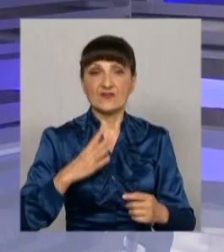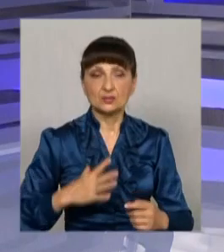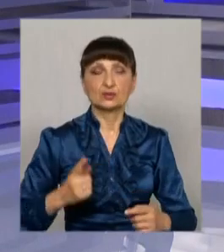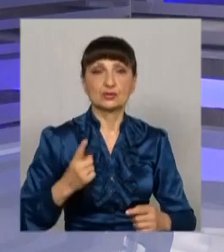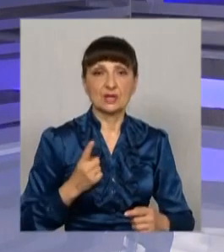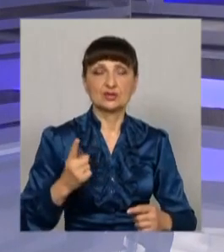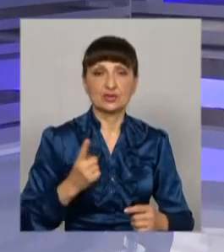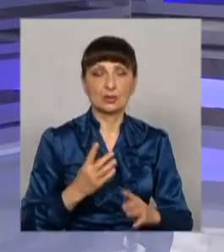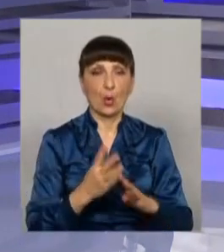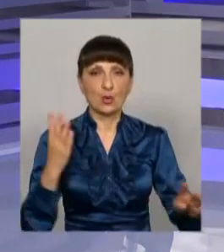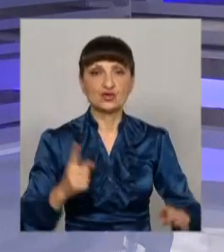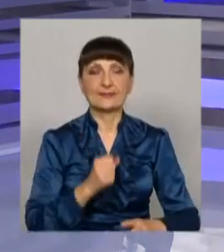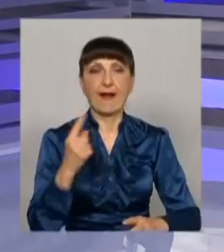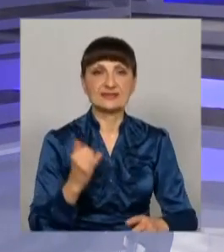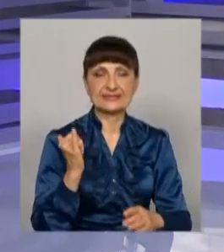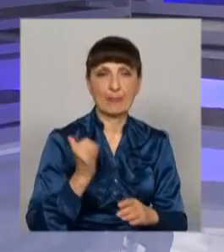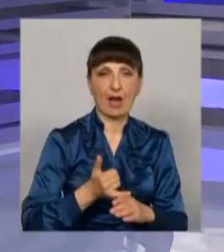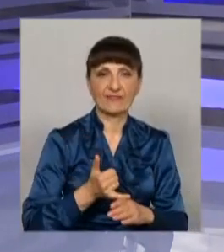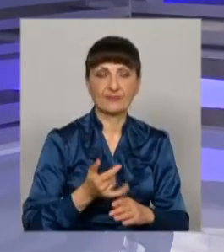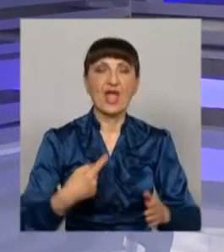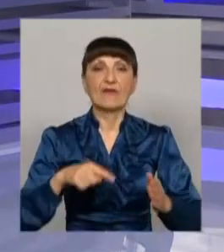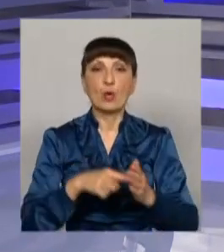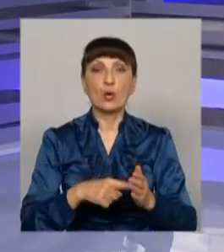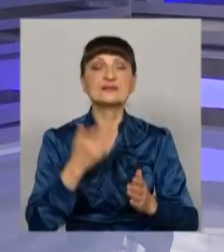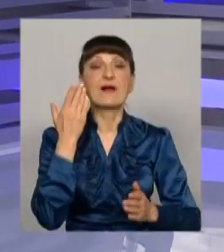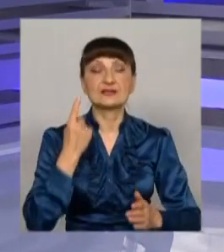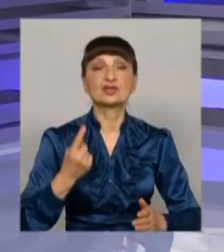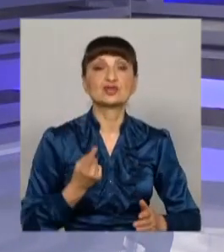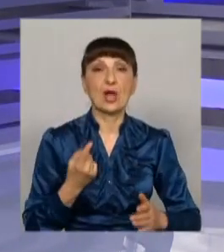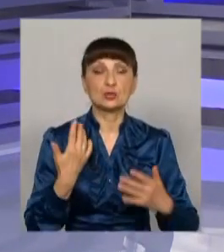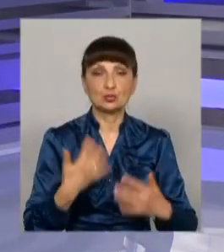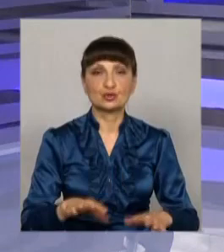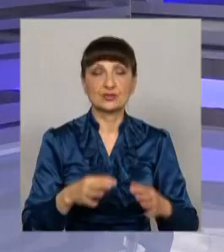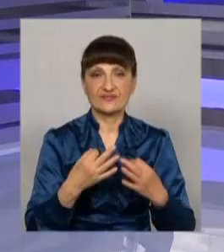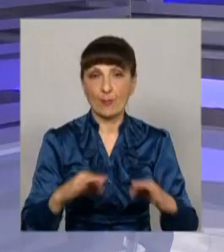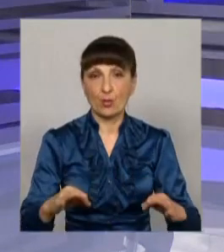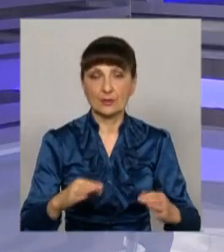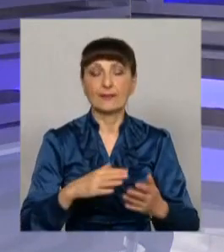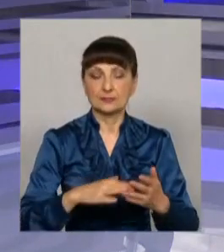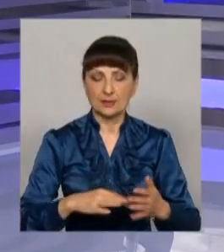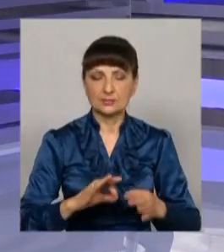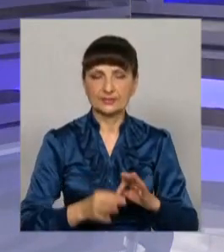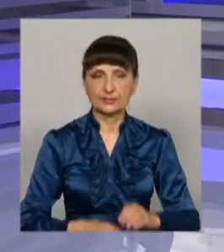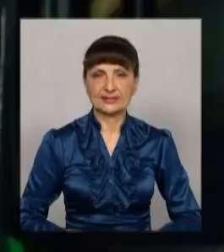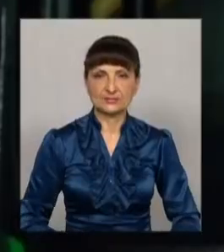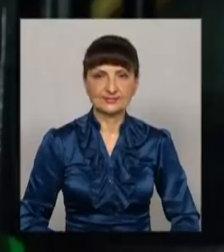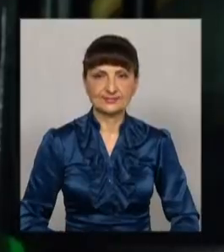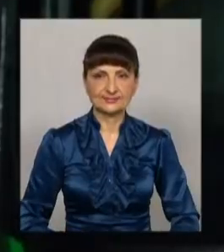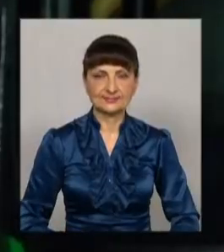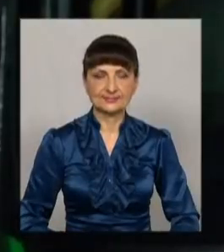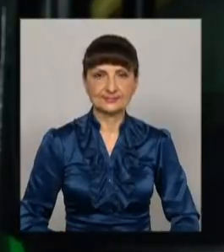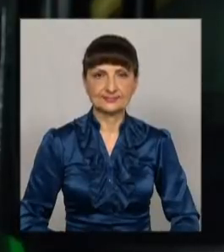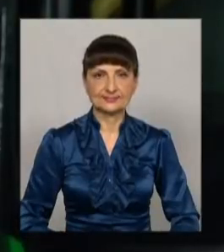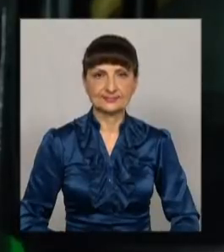ждать очереди на газовых заправках. Когда в мегаполисе ждать газовой развязки, выяснял Рустам Ралбаев.